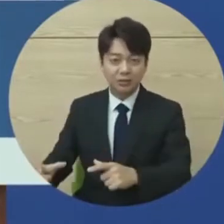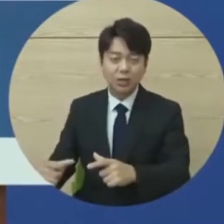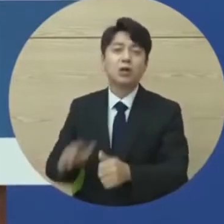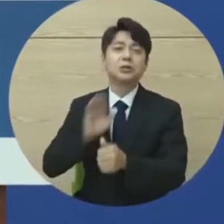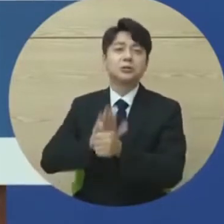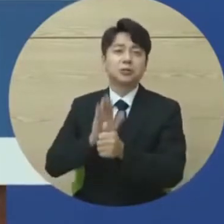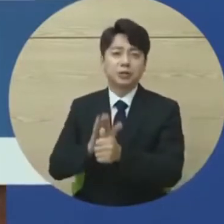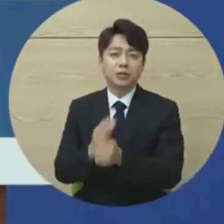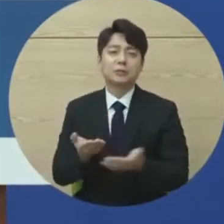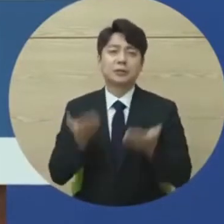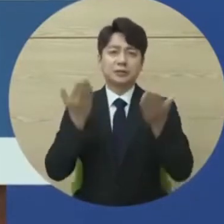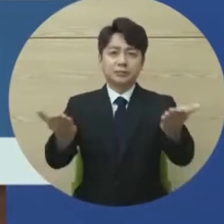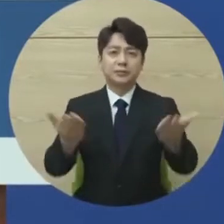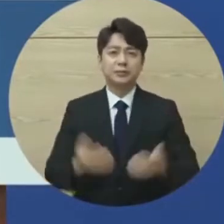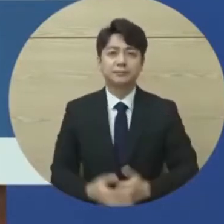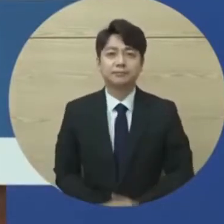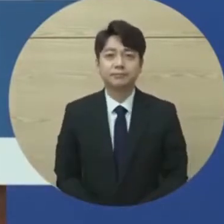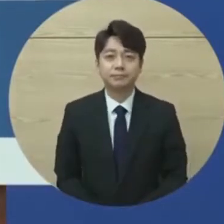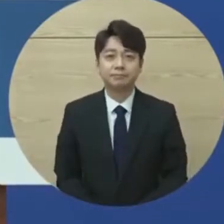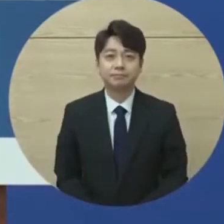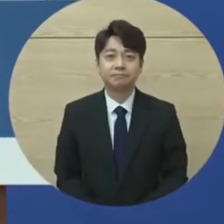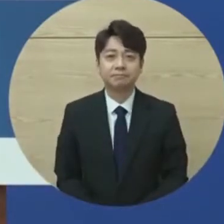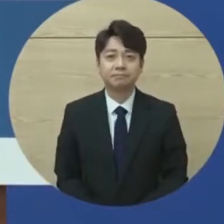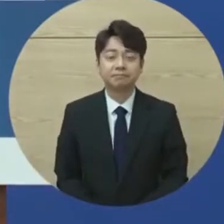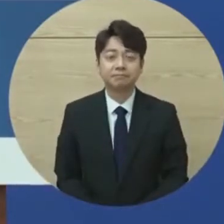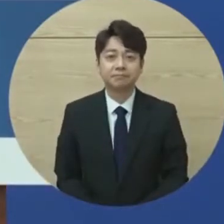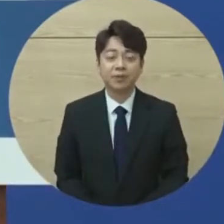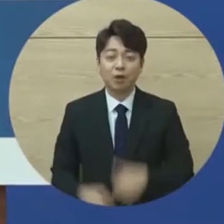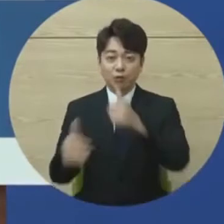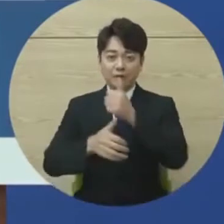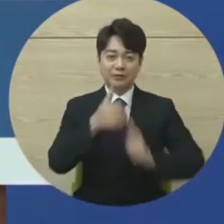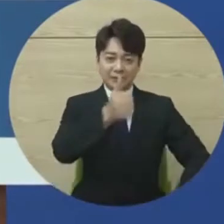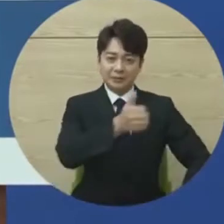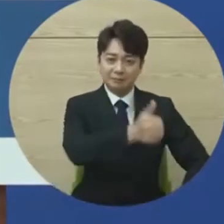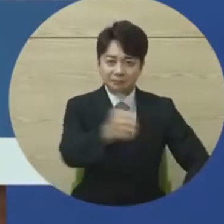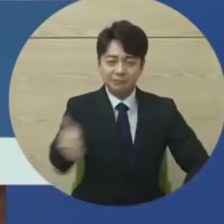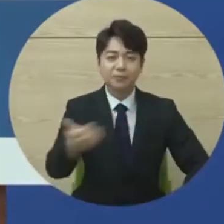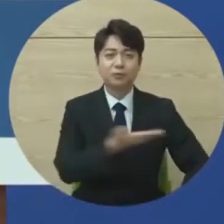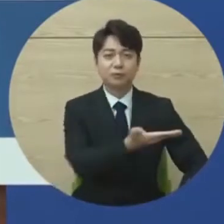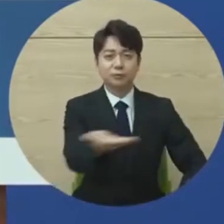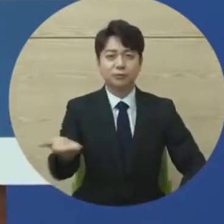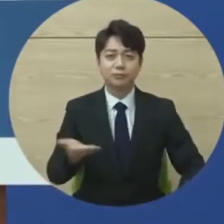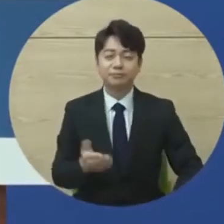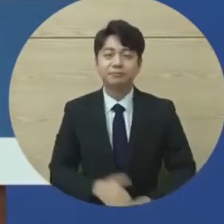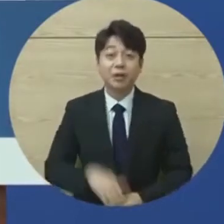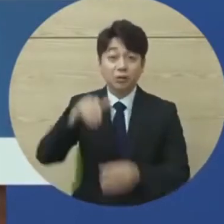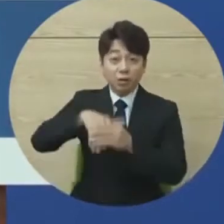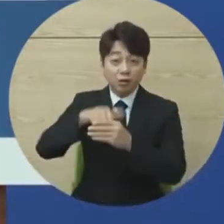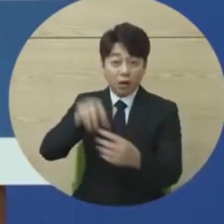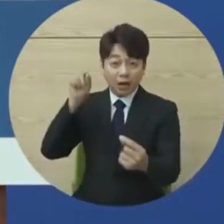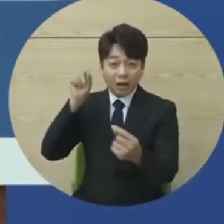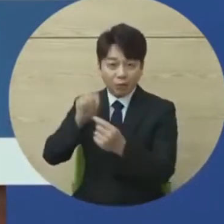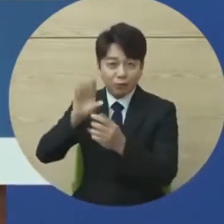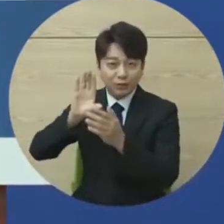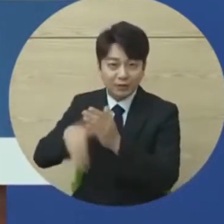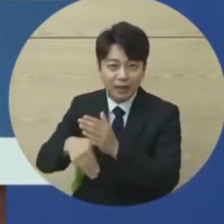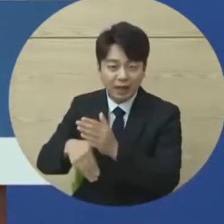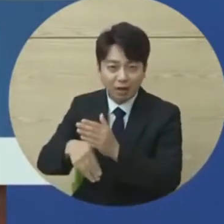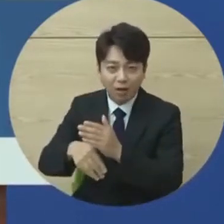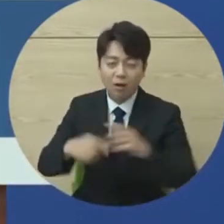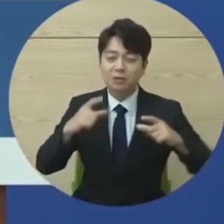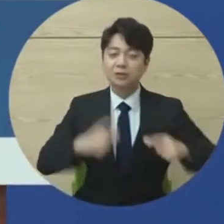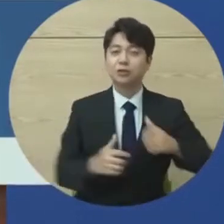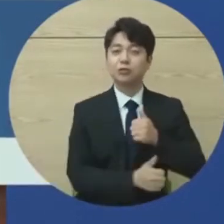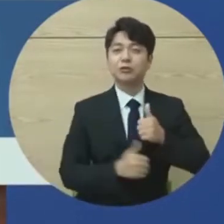되도록 하겠습니다. 존경하는 위원장님, 아무리 열심히 해도 총선이 가까워지면 원외 지역 위원장은 불안에